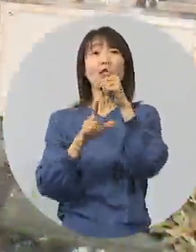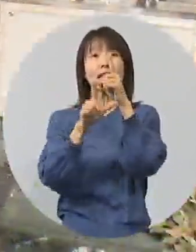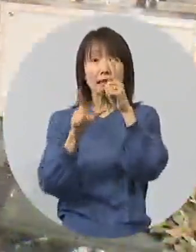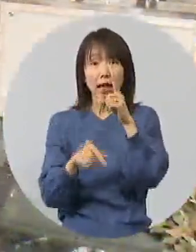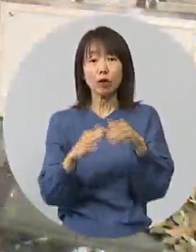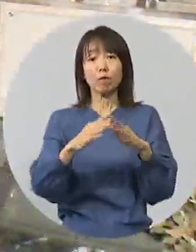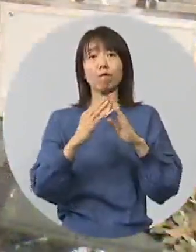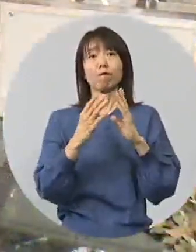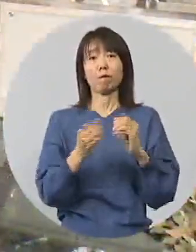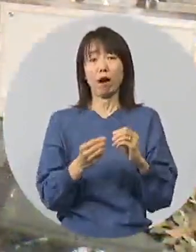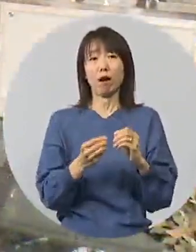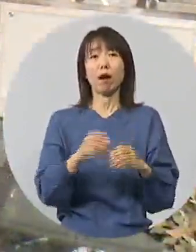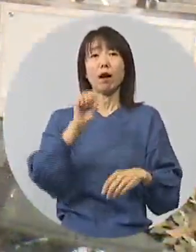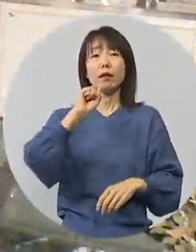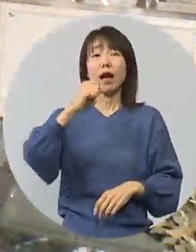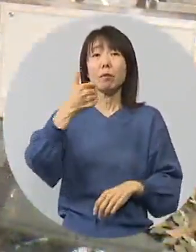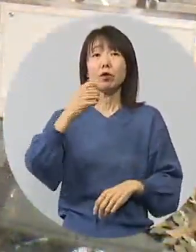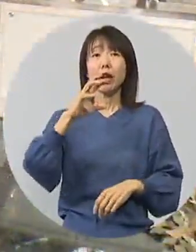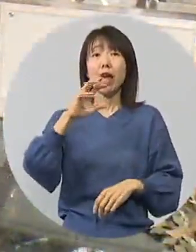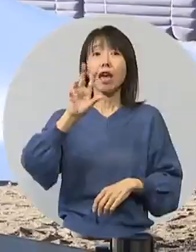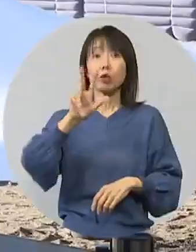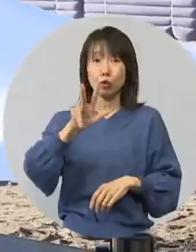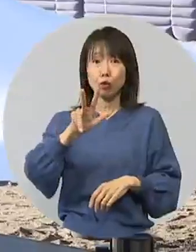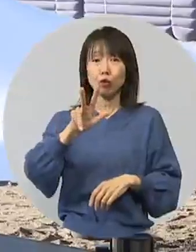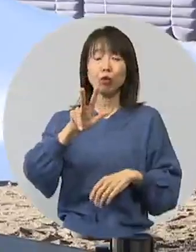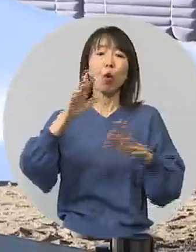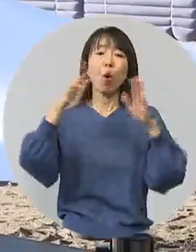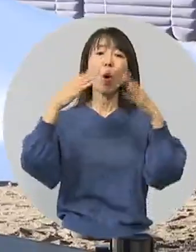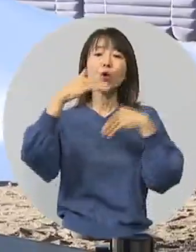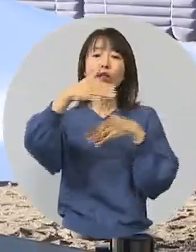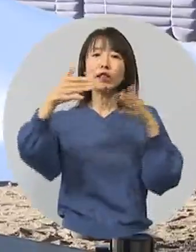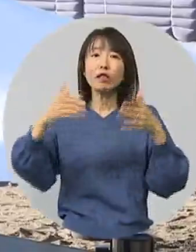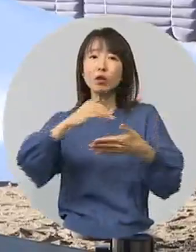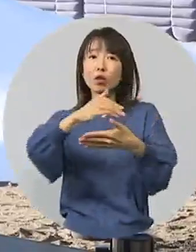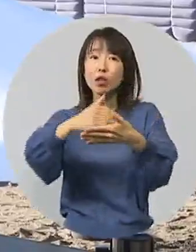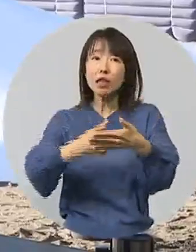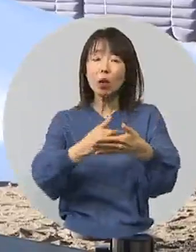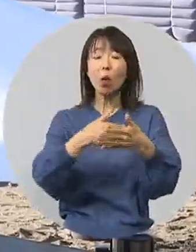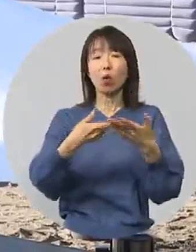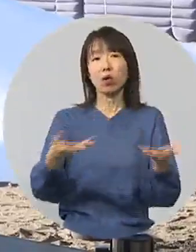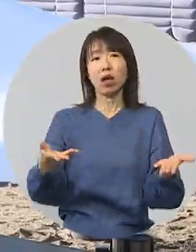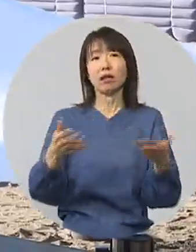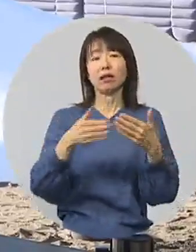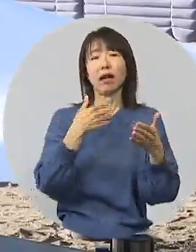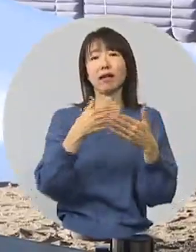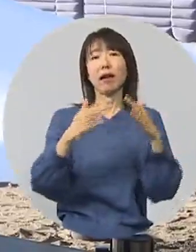サムエル・コッキング温室以降展示体験棟にふわふわドーム、